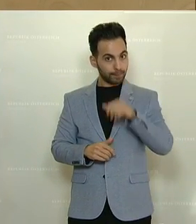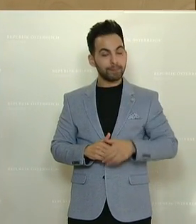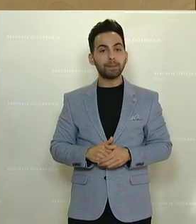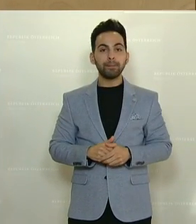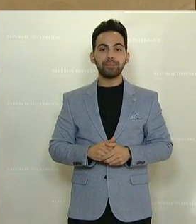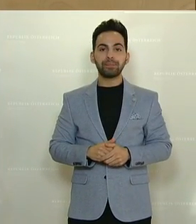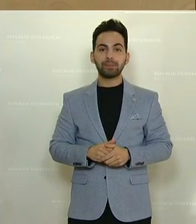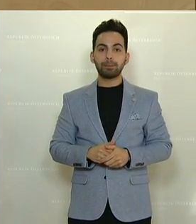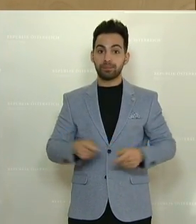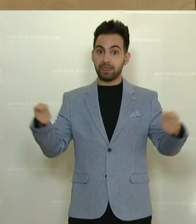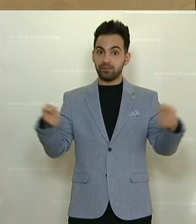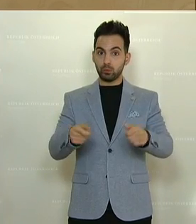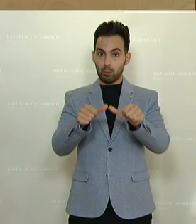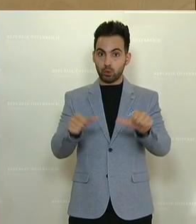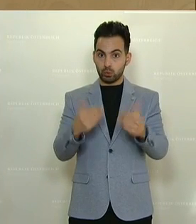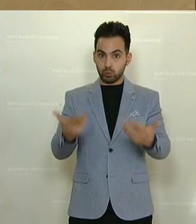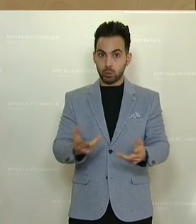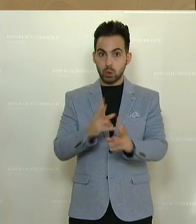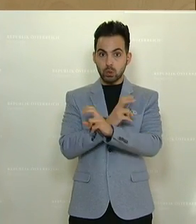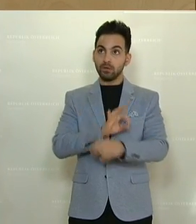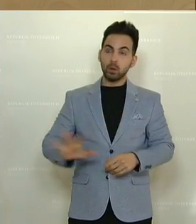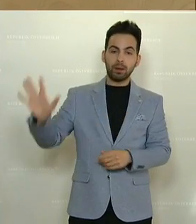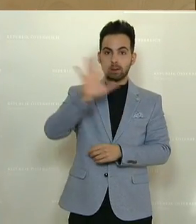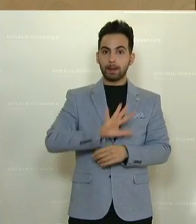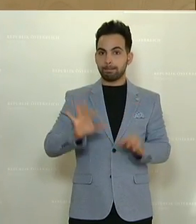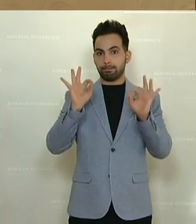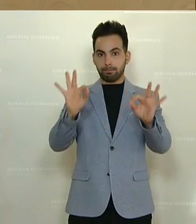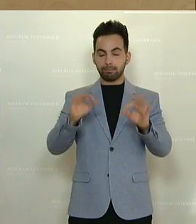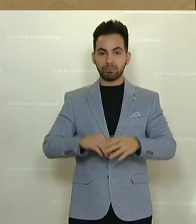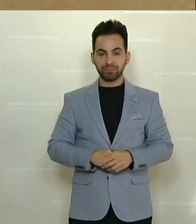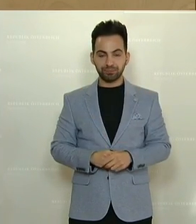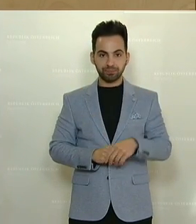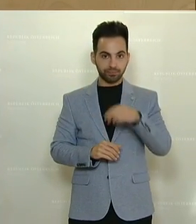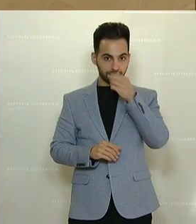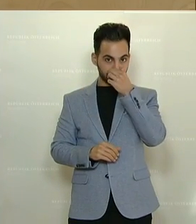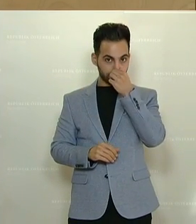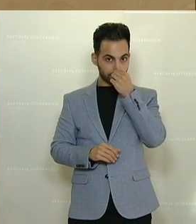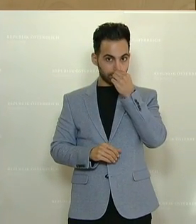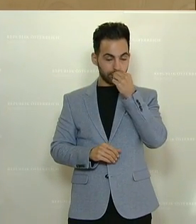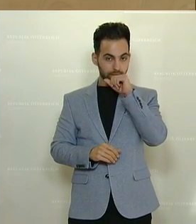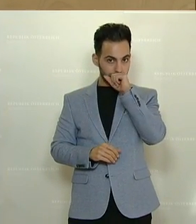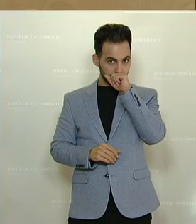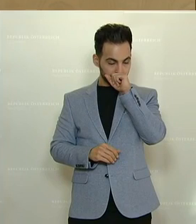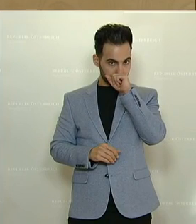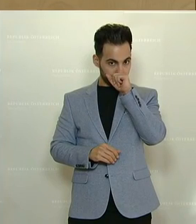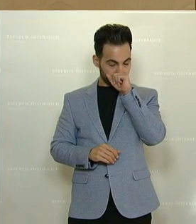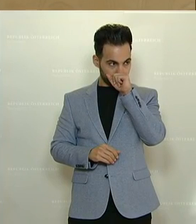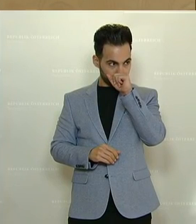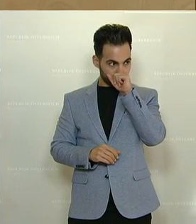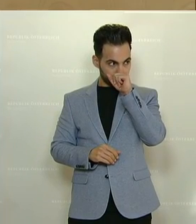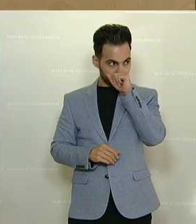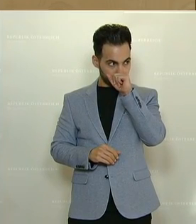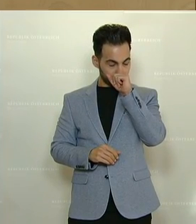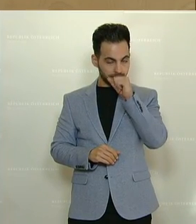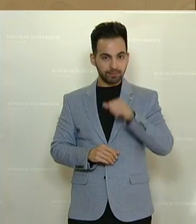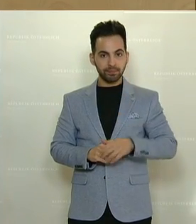gut für Österreich, für das gesamte Österreich. Doch wie gehen Sie mit diesen Ideen und Erfolgsmodellen anderer Parteien